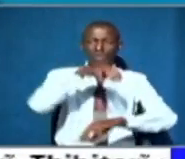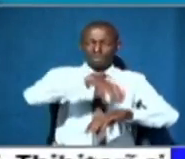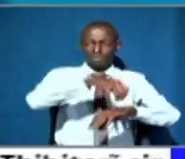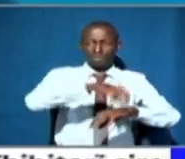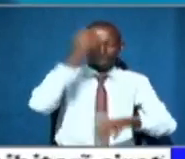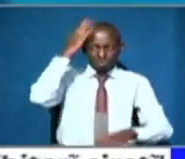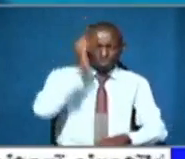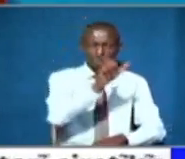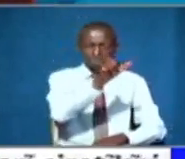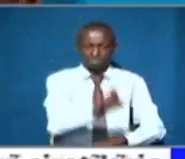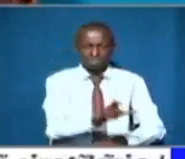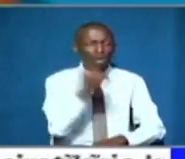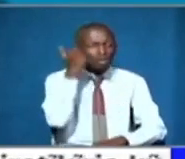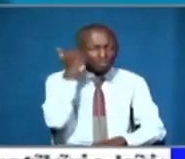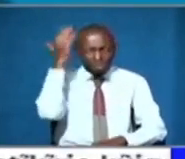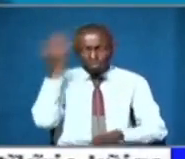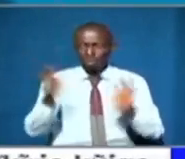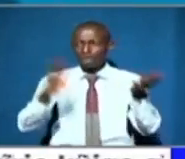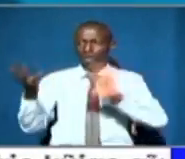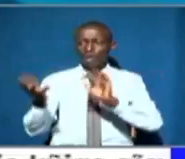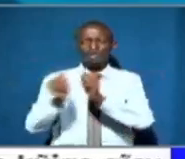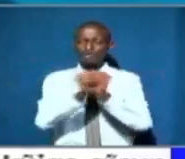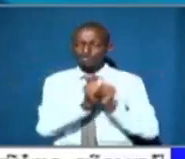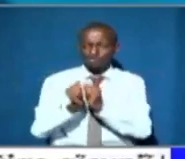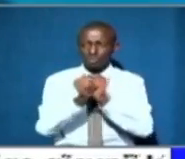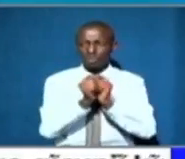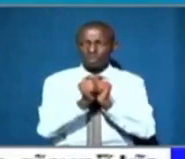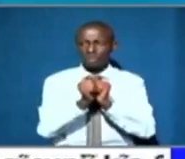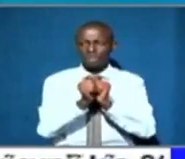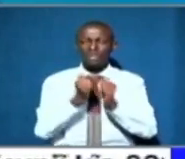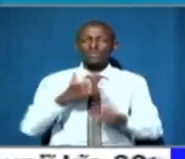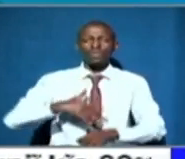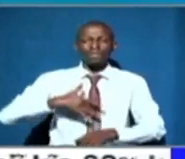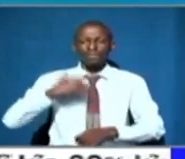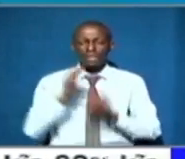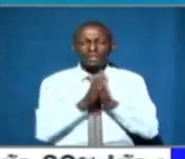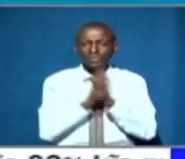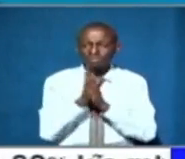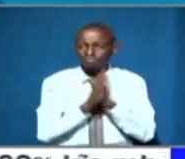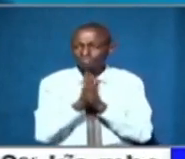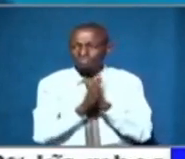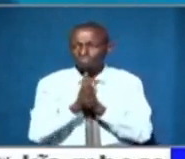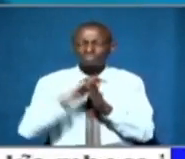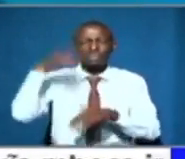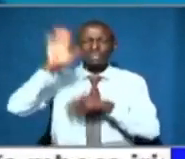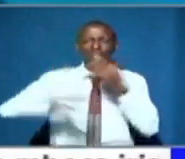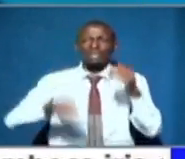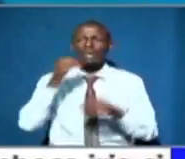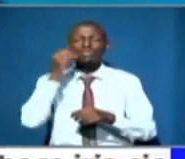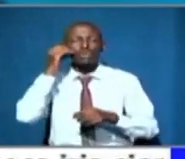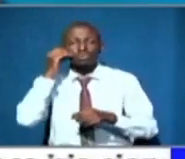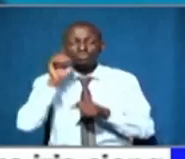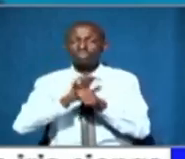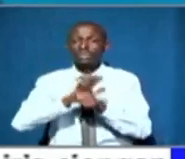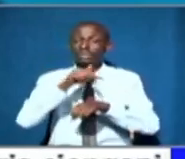murwaru, uyu na thina ona ningi mwi hamwe kwina area activeness mwi nayo. Kuri we mucie, we wike ona maigi ni uriganagiro.